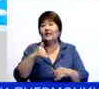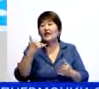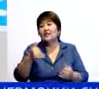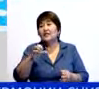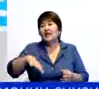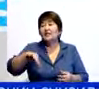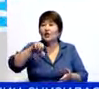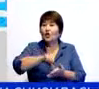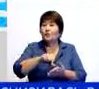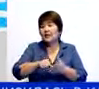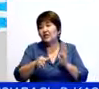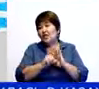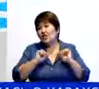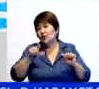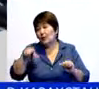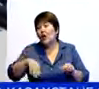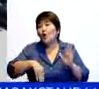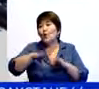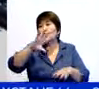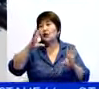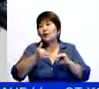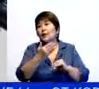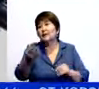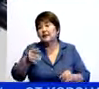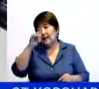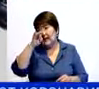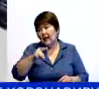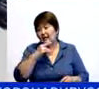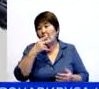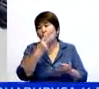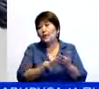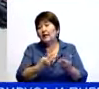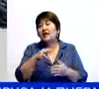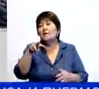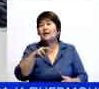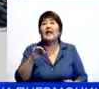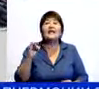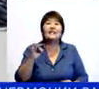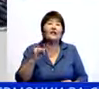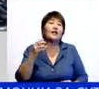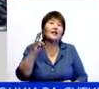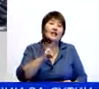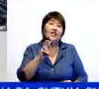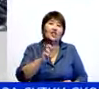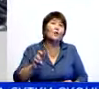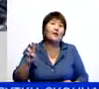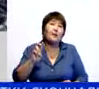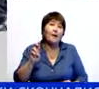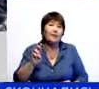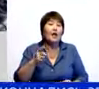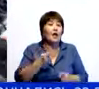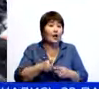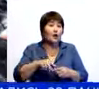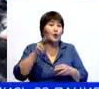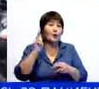Честь страны представляли 6 спортсменов. Лучший результат среди казахстанцев показали Мирлан Искаков и Надежда Бекмагомбетова,